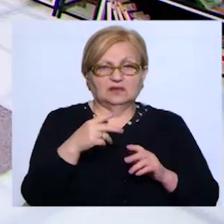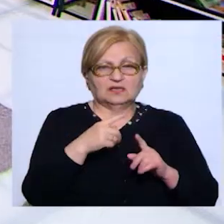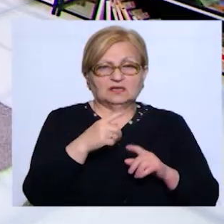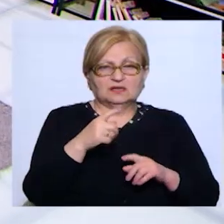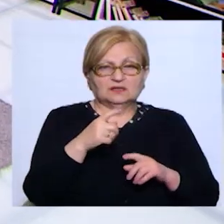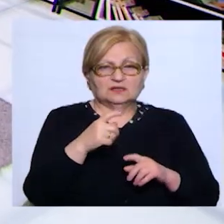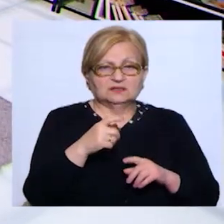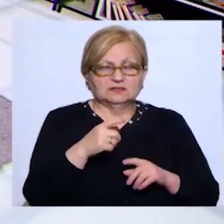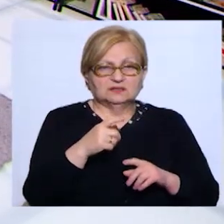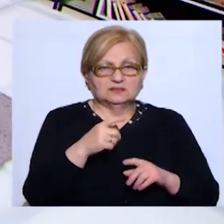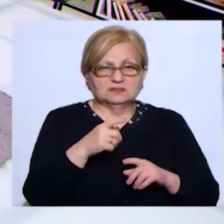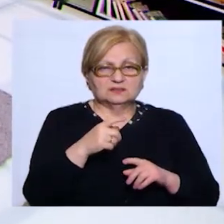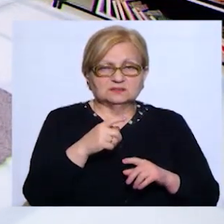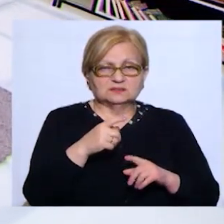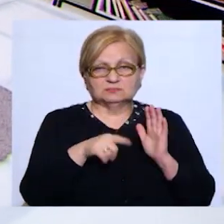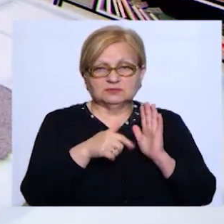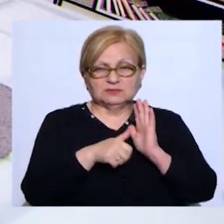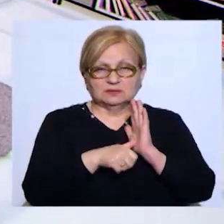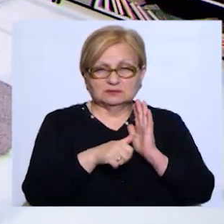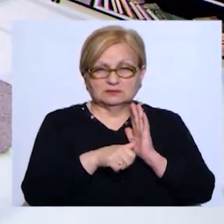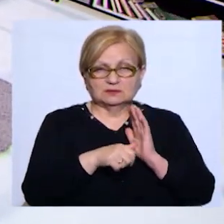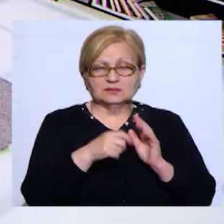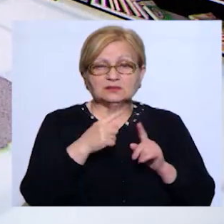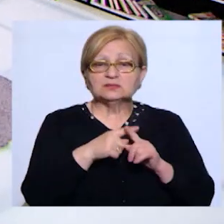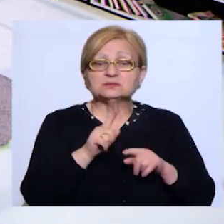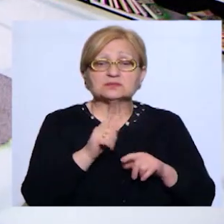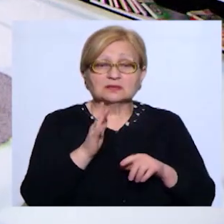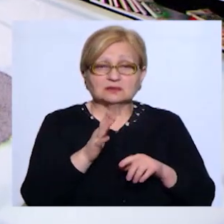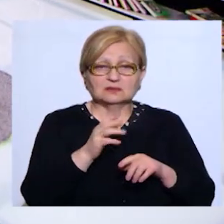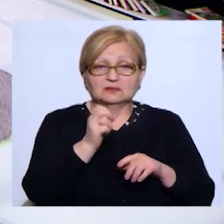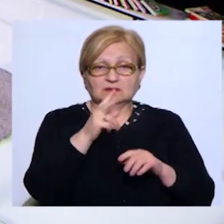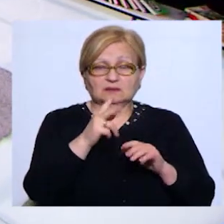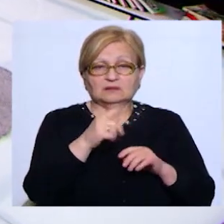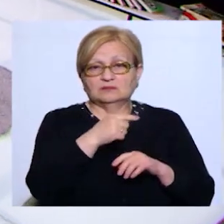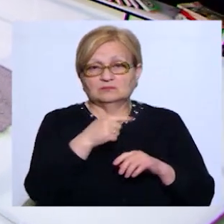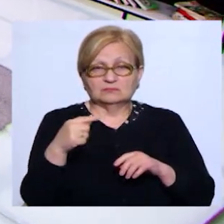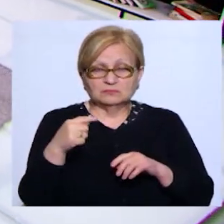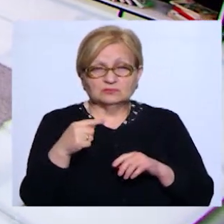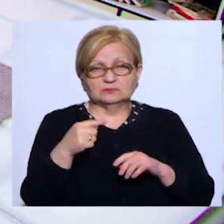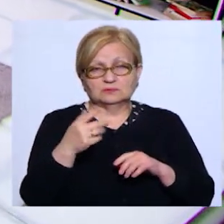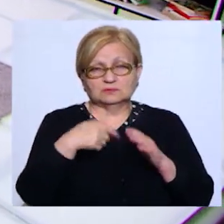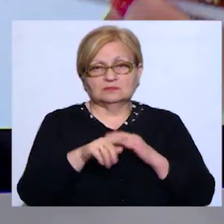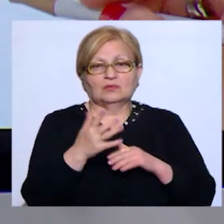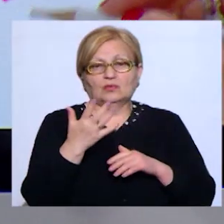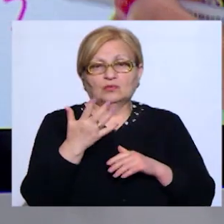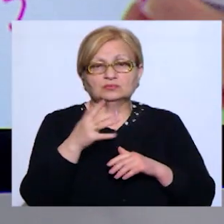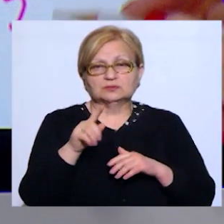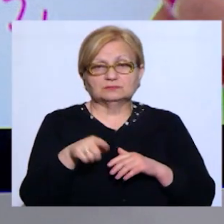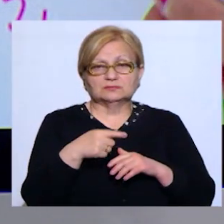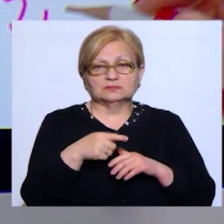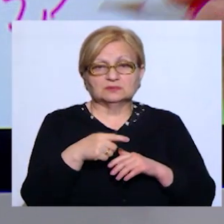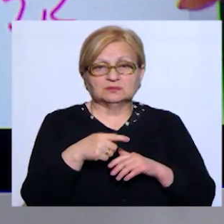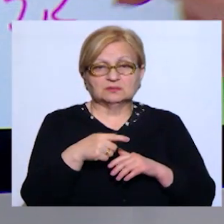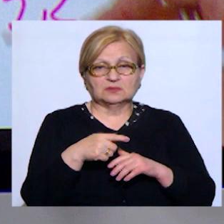მიუმატოთ 7.6. ესე იგი x-ი რა გამოვა? 12.8 - 7.6 არის 5.2. ესე იგი გავიგეთ, რომ